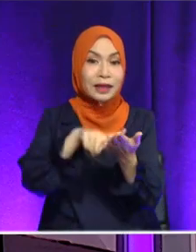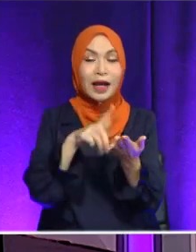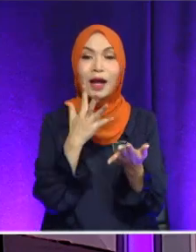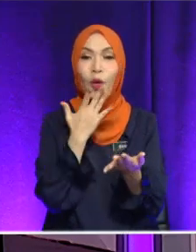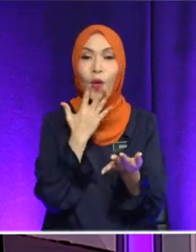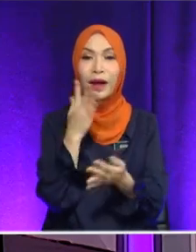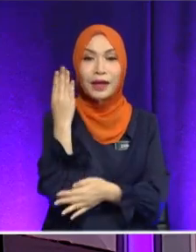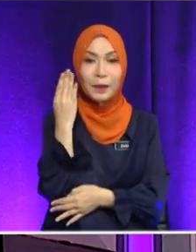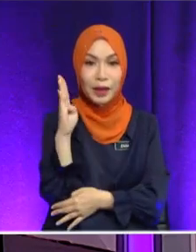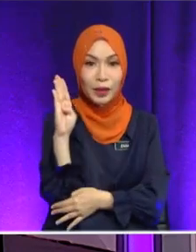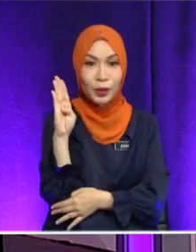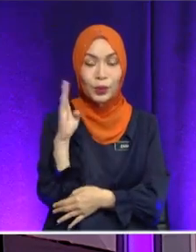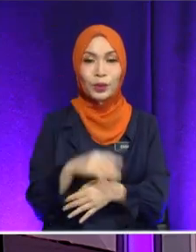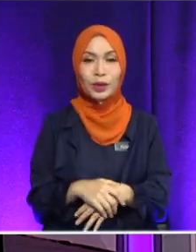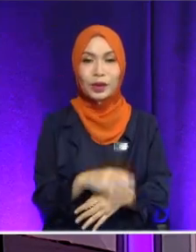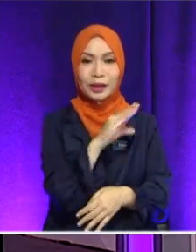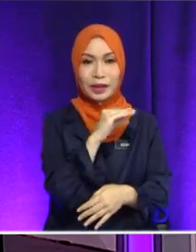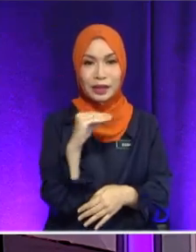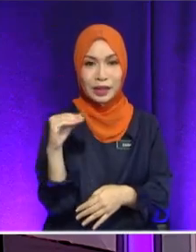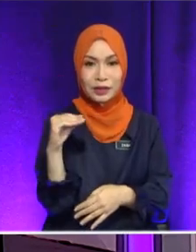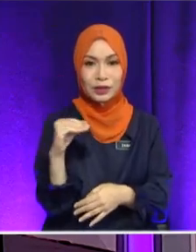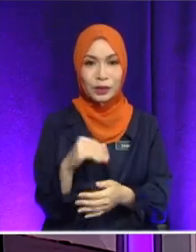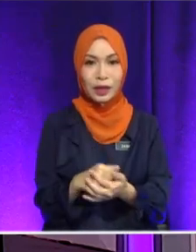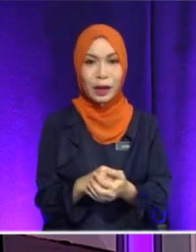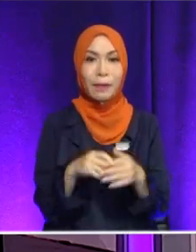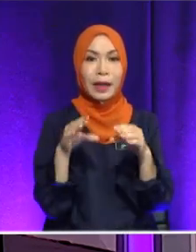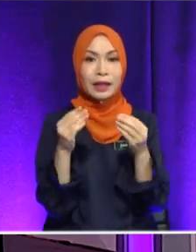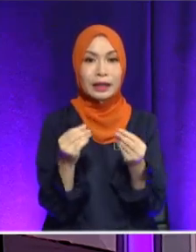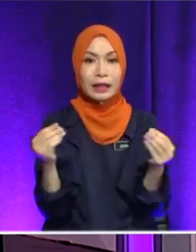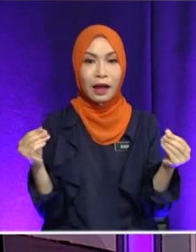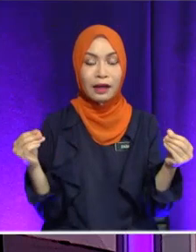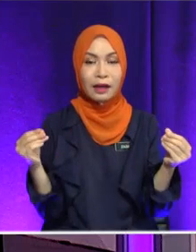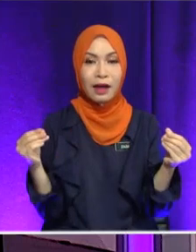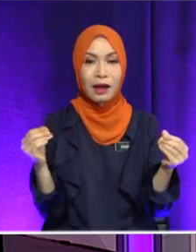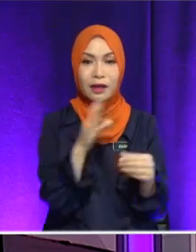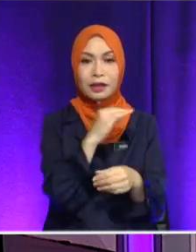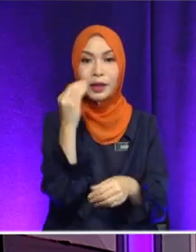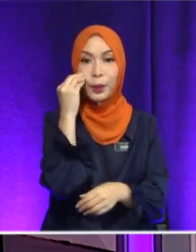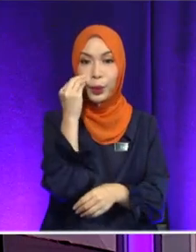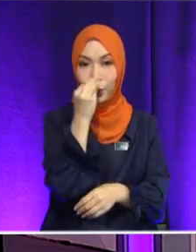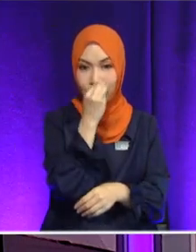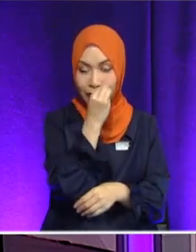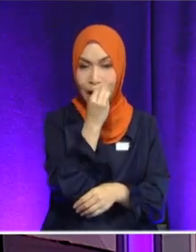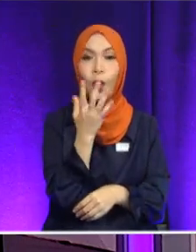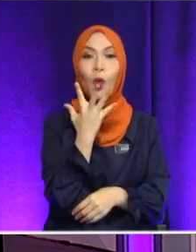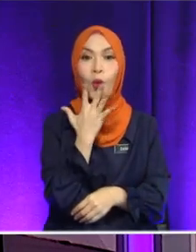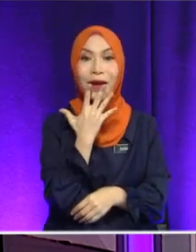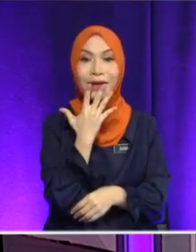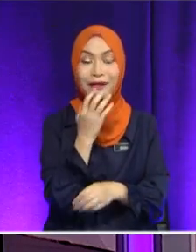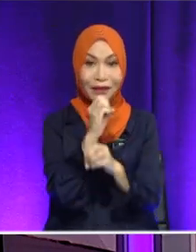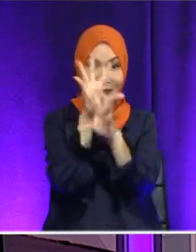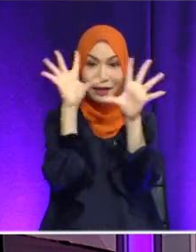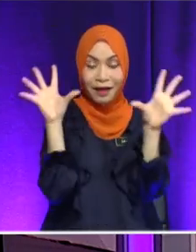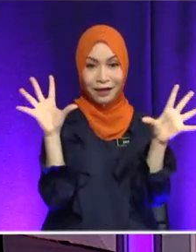biru dan juga pada tanah dan juga pada bunga-bunga ini dia menggunakan warna-warna yang terang itu masuk dia